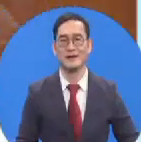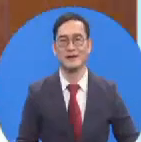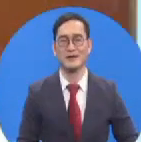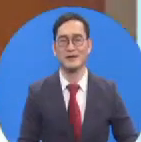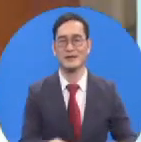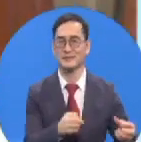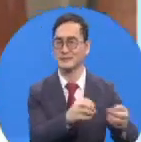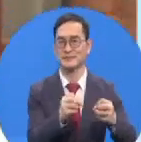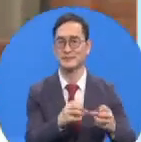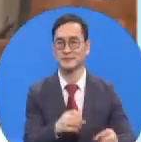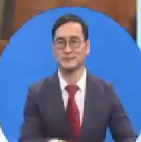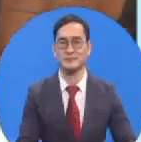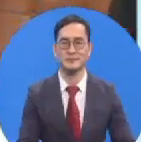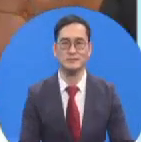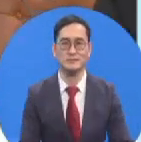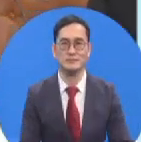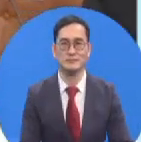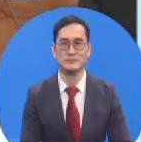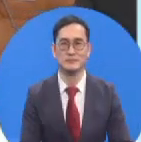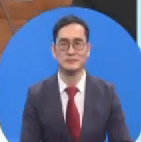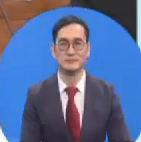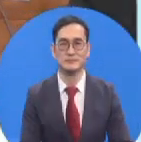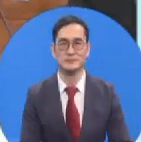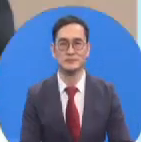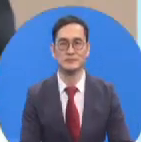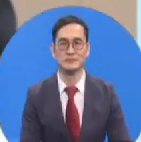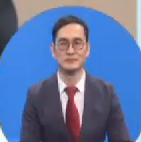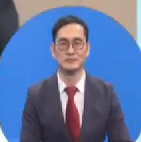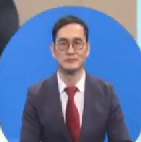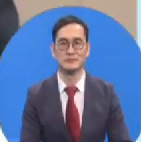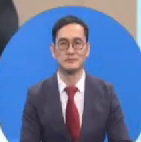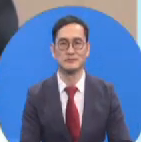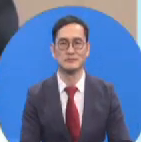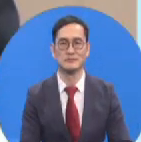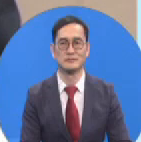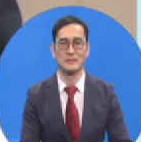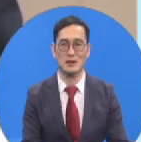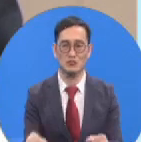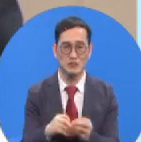새누리당이 자꾸 이렇게 저 이야기가 나올 필요가 사실 없는 부분이다. 저렇게 보고 있습니다. 알겠습니다. 네.